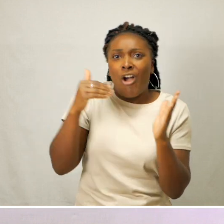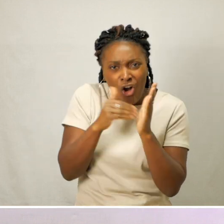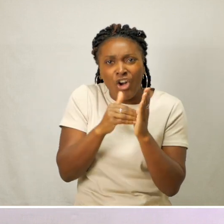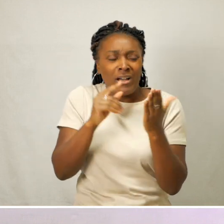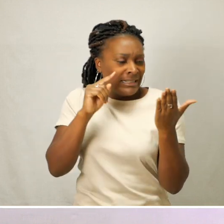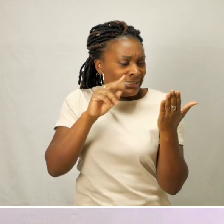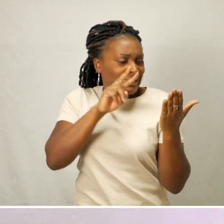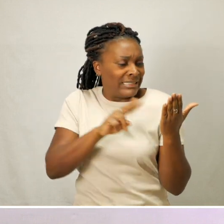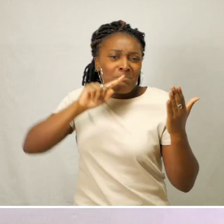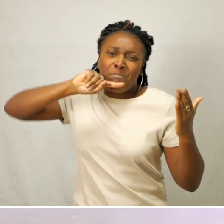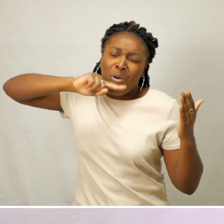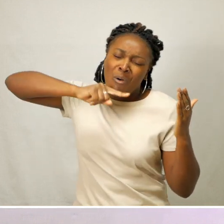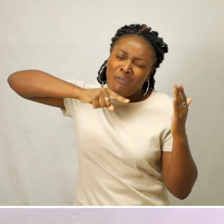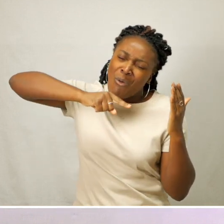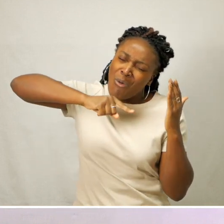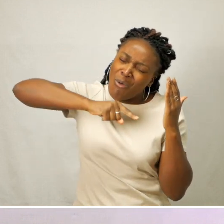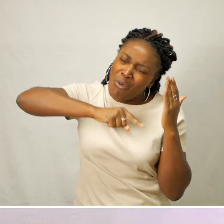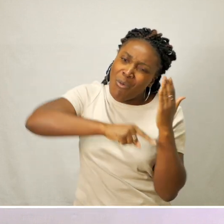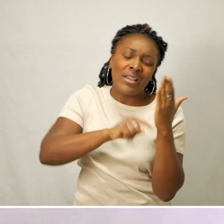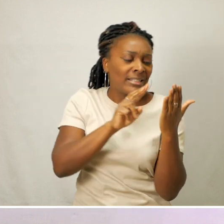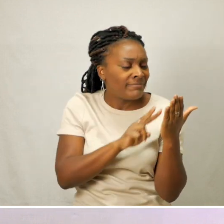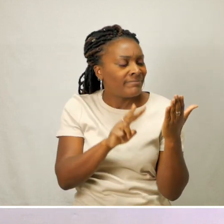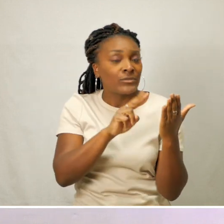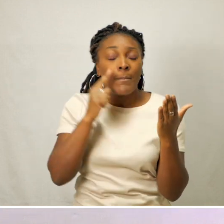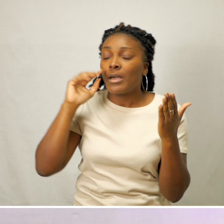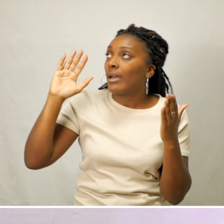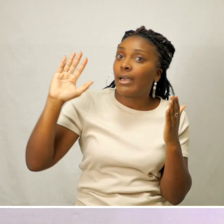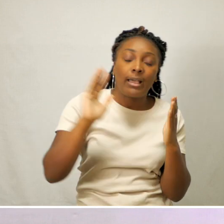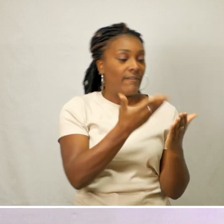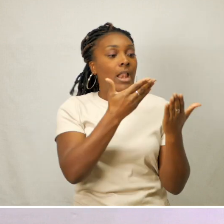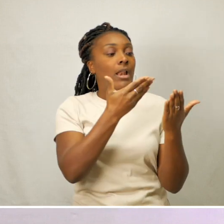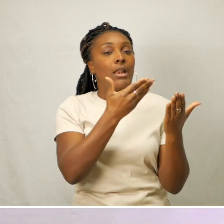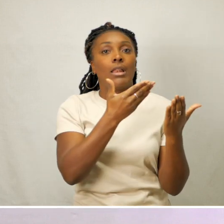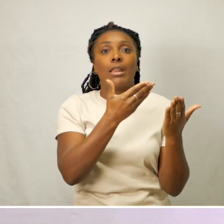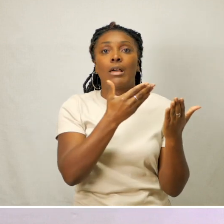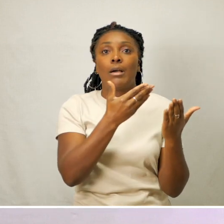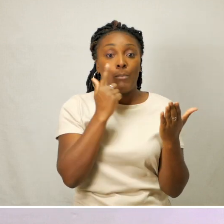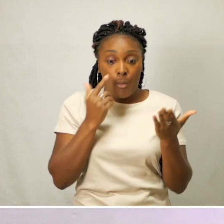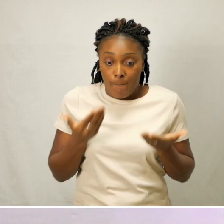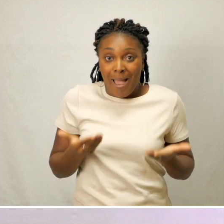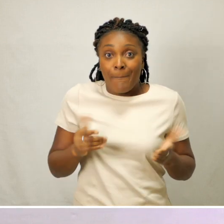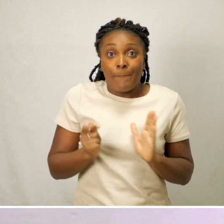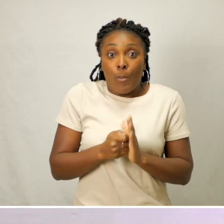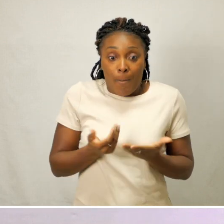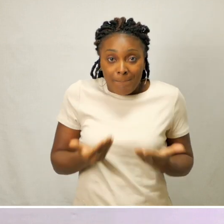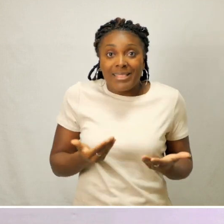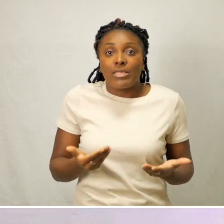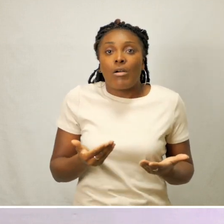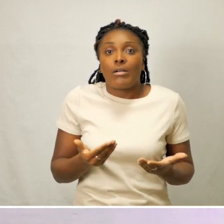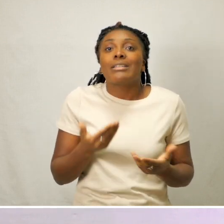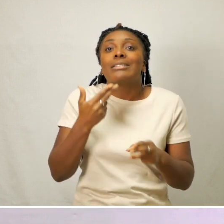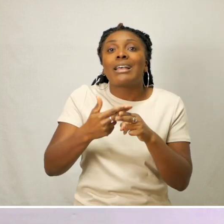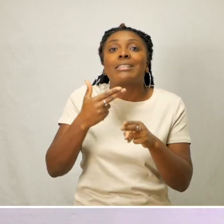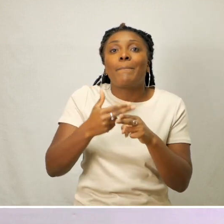eau profonde, à aller plus loin avec lui, à avoir une révélation, c'est-à-dire pour le moment, pour le temps présent, à travers ce texte, ça s'appelle